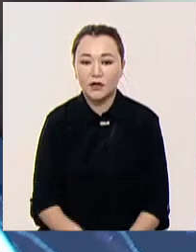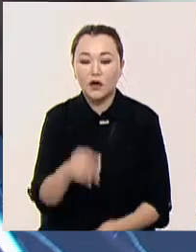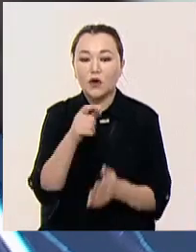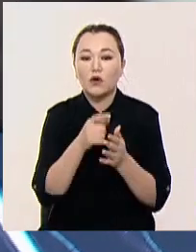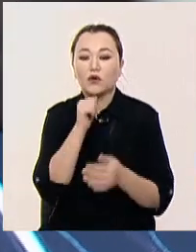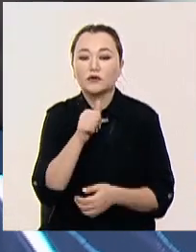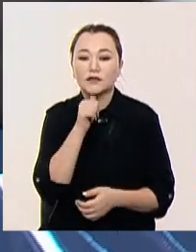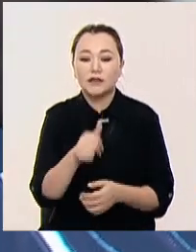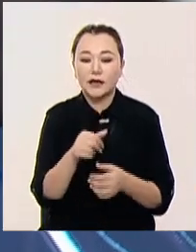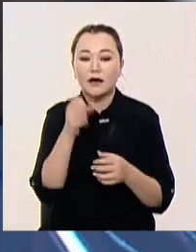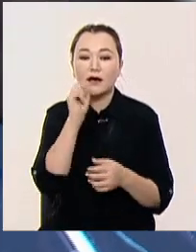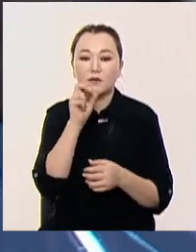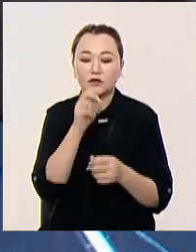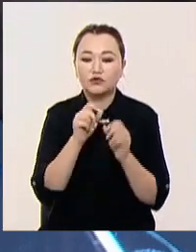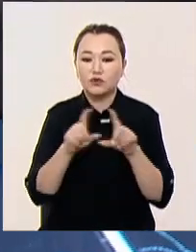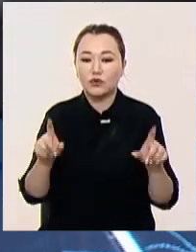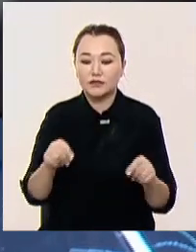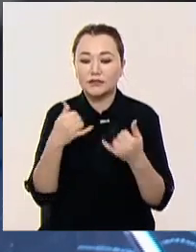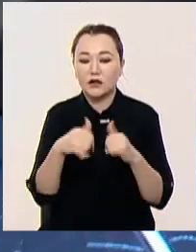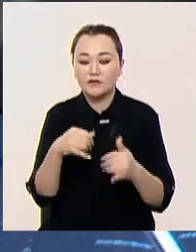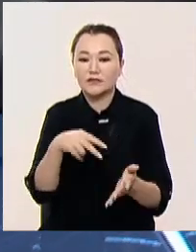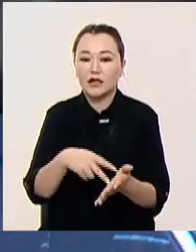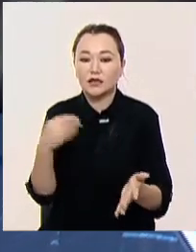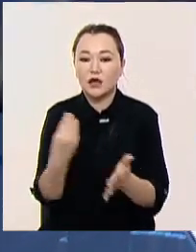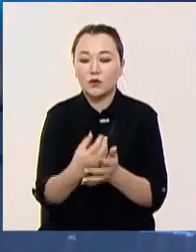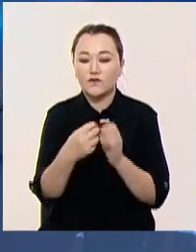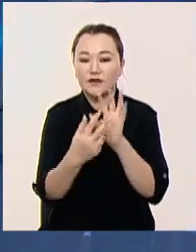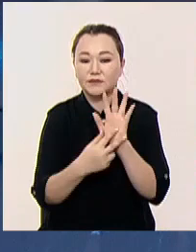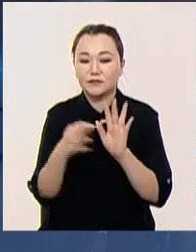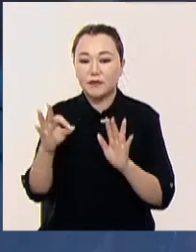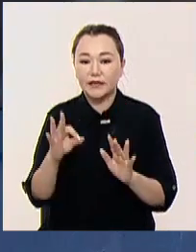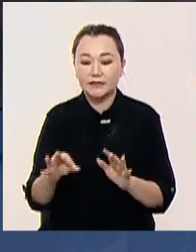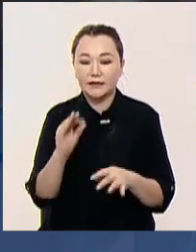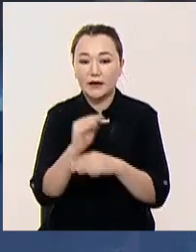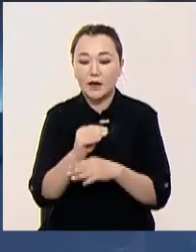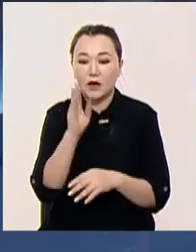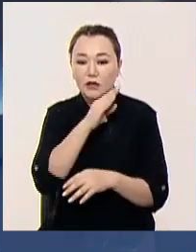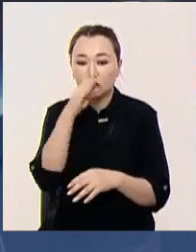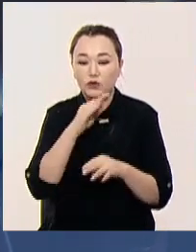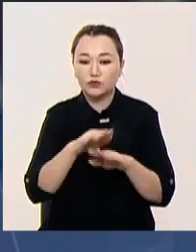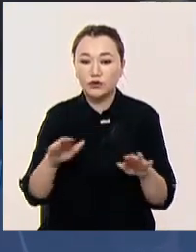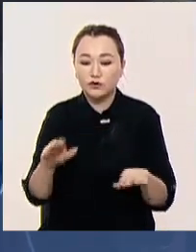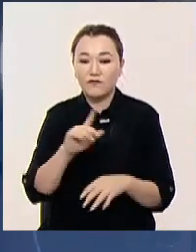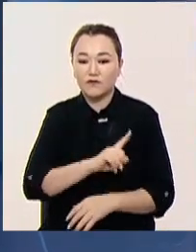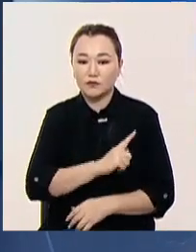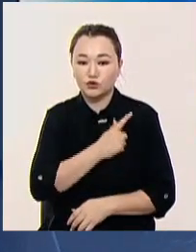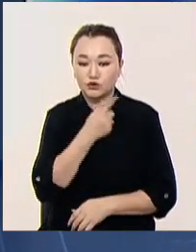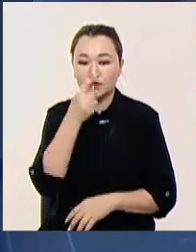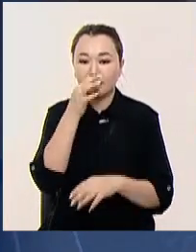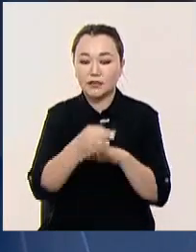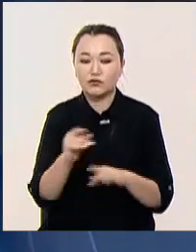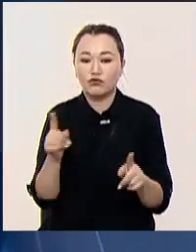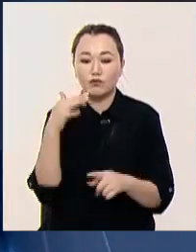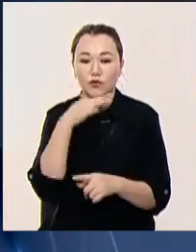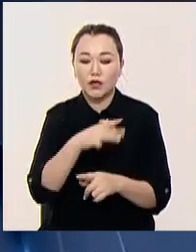В Костанае обед в школьной столовой стал дороже на 18%. Родители учеников возмущены. Они отмечают, что